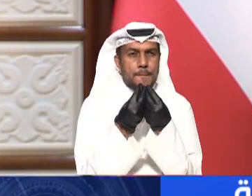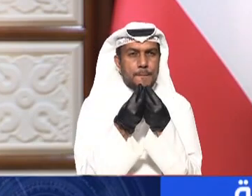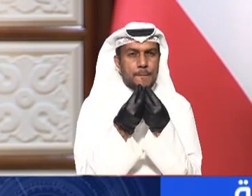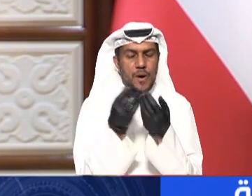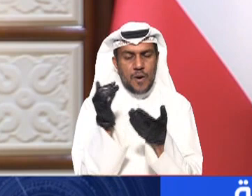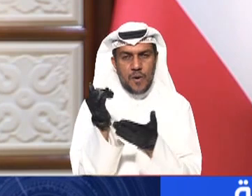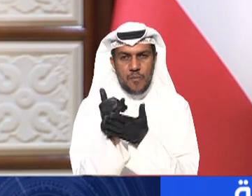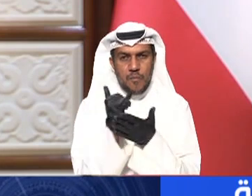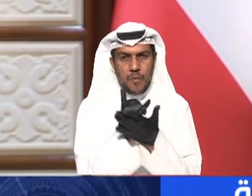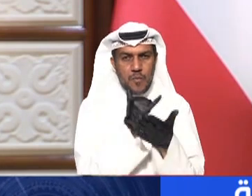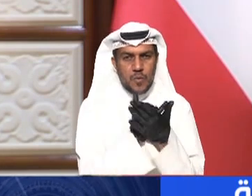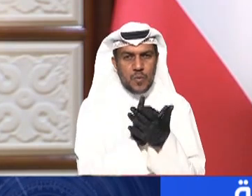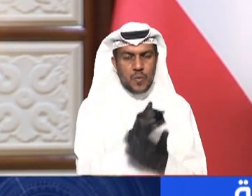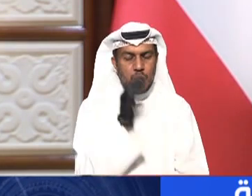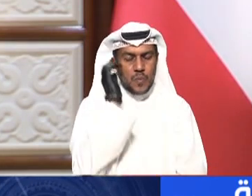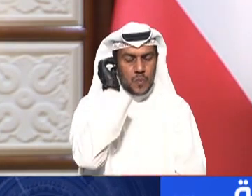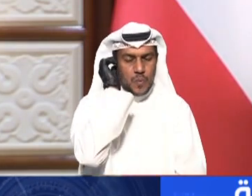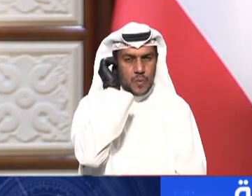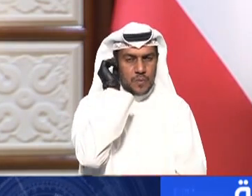قيادات وزارة الصحة